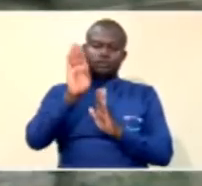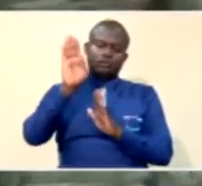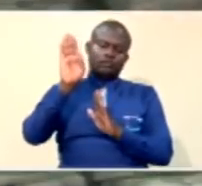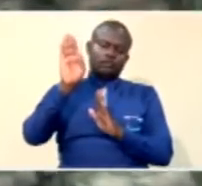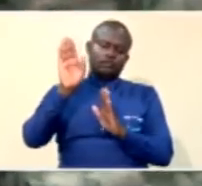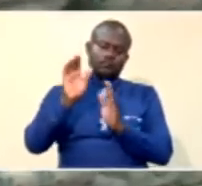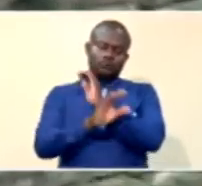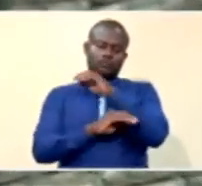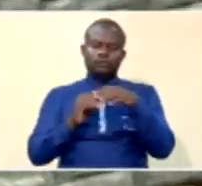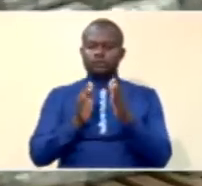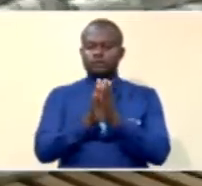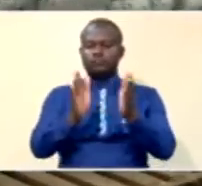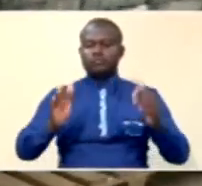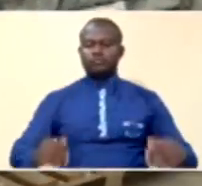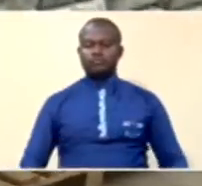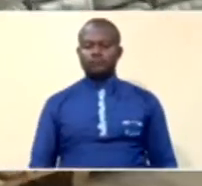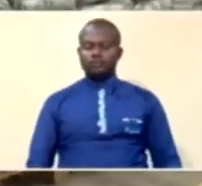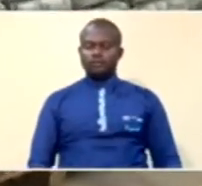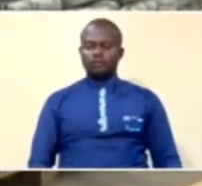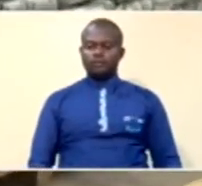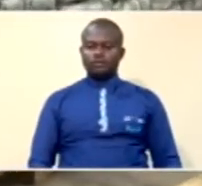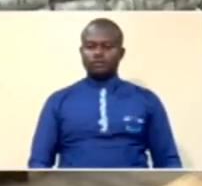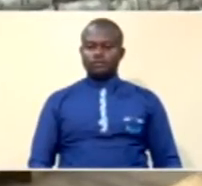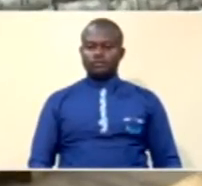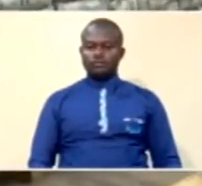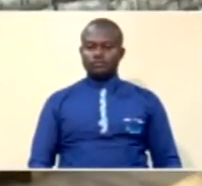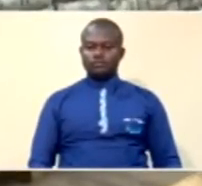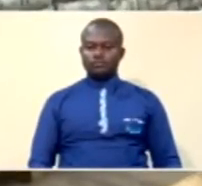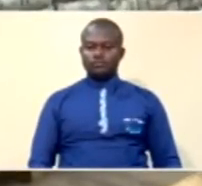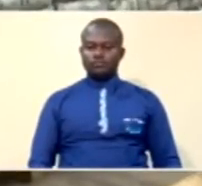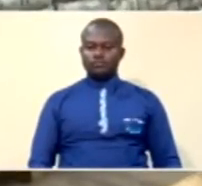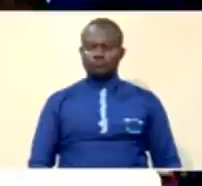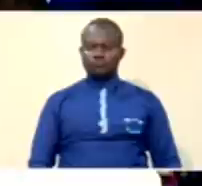rusange. Ange Gaga, I Kigali.